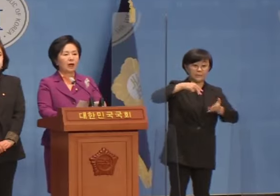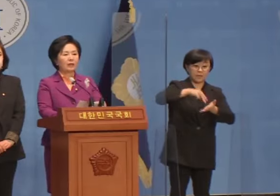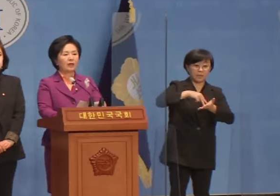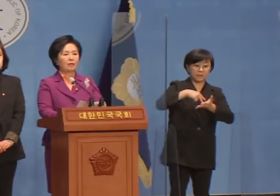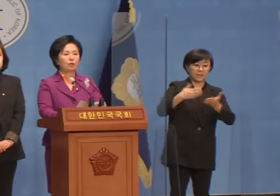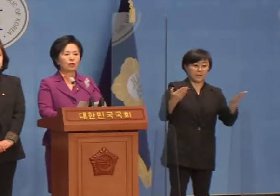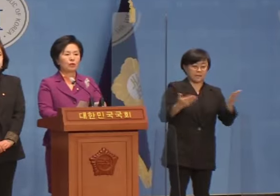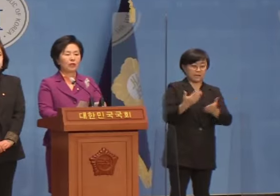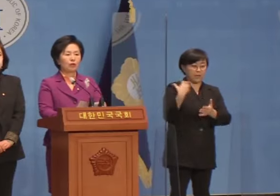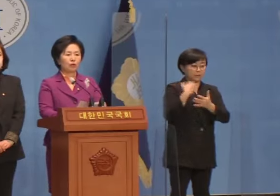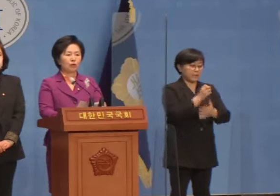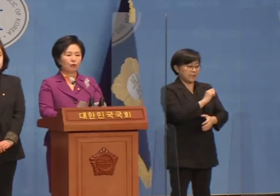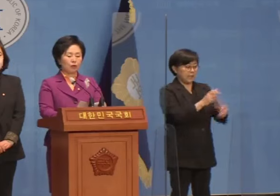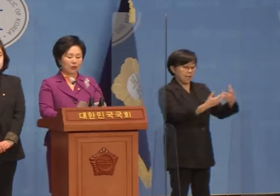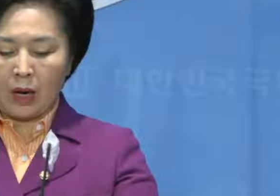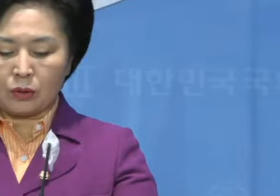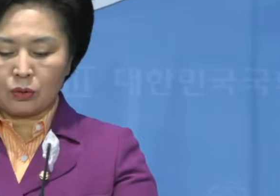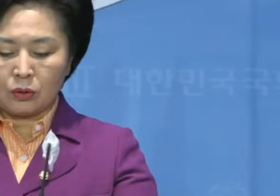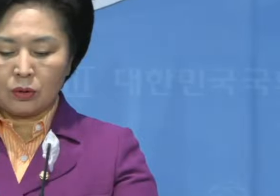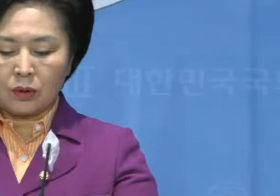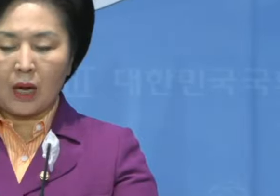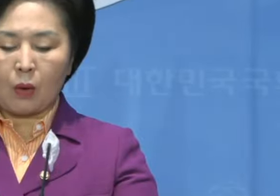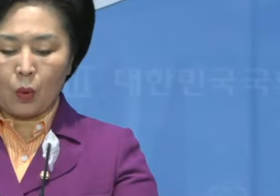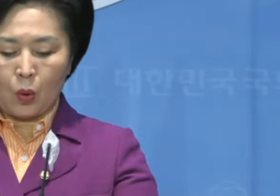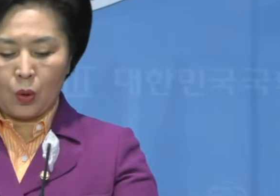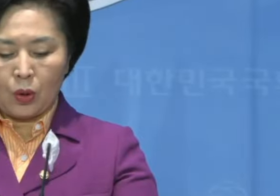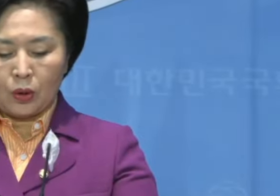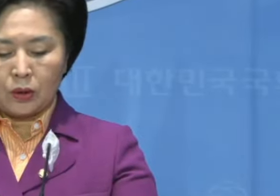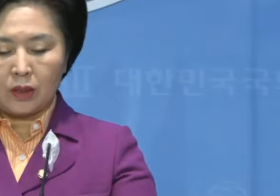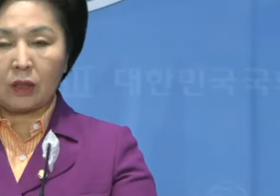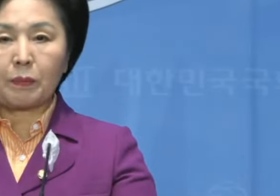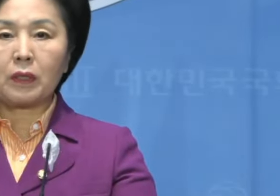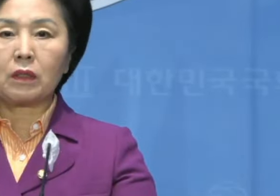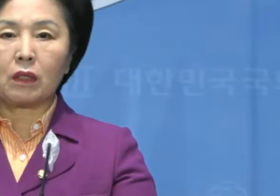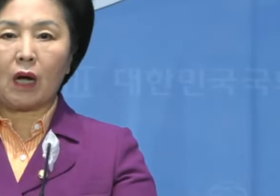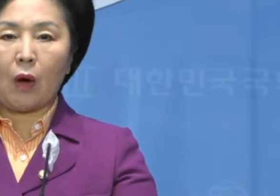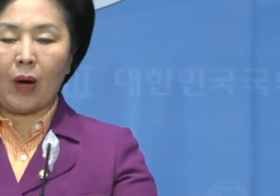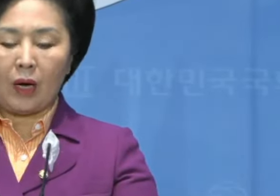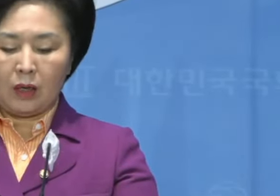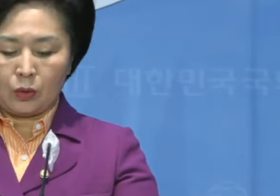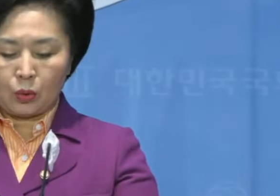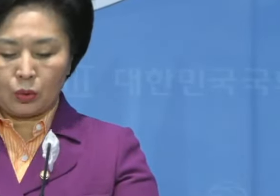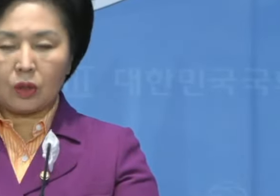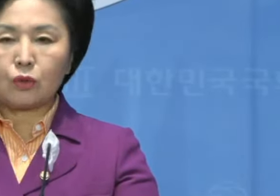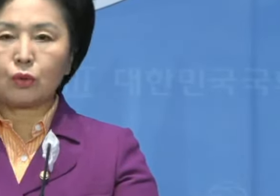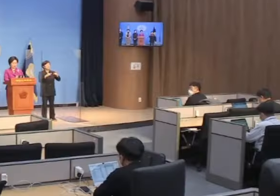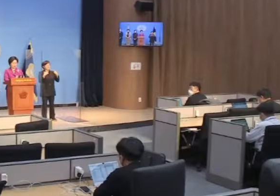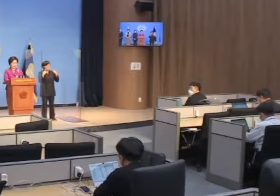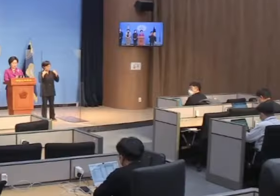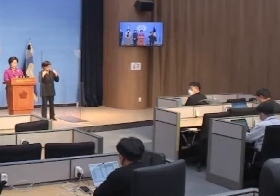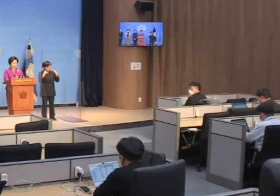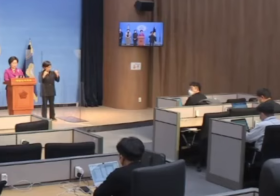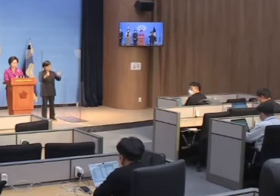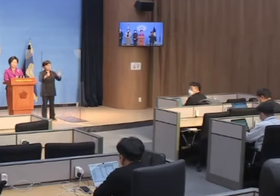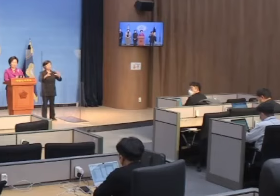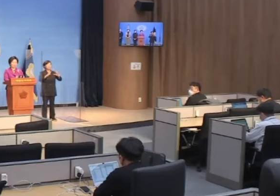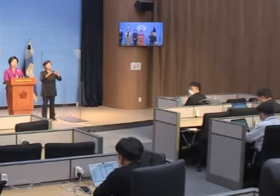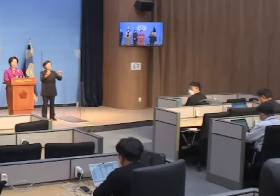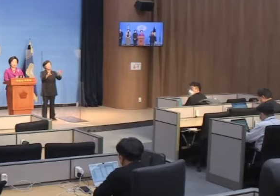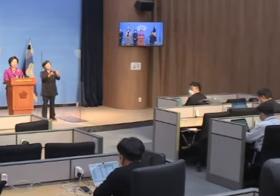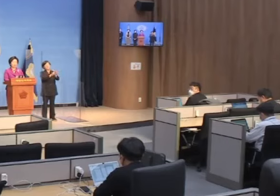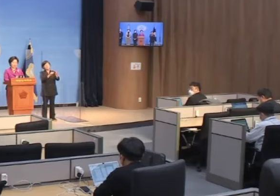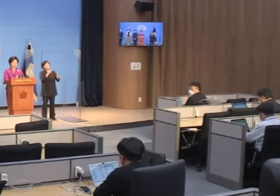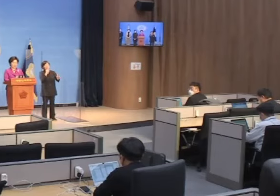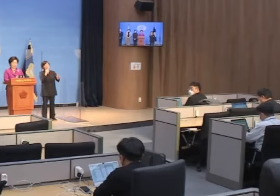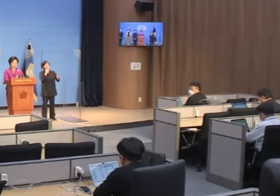이건 태명이 너무나 빈약한 거예요 중요한 거는 뭐 김영선 전 의원이 뭐라고 변명하는 저는 좀 중요하다 보지 않습니다